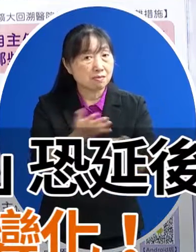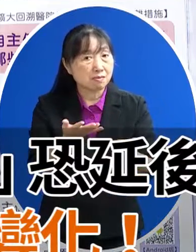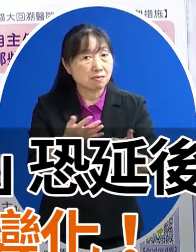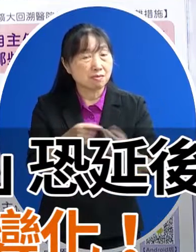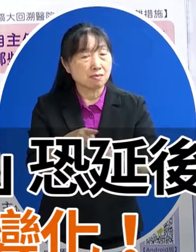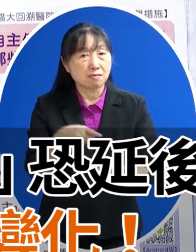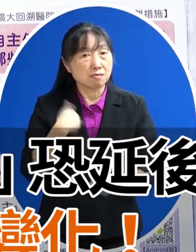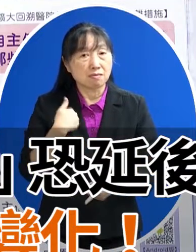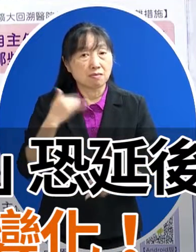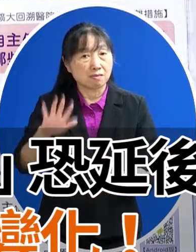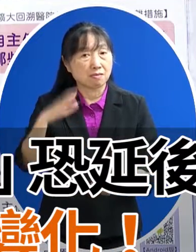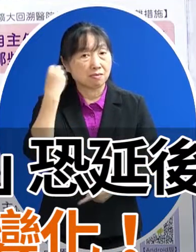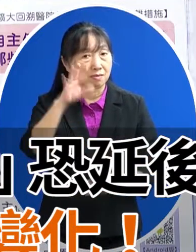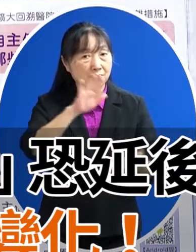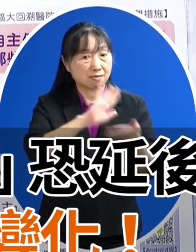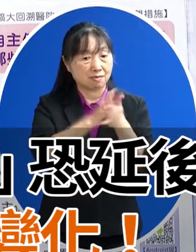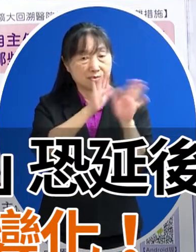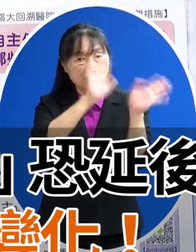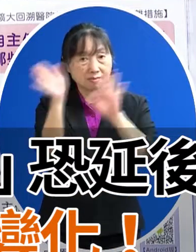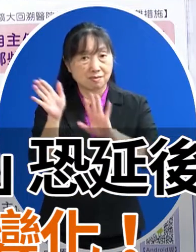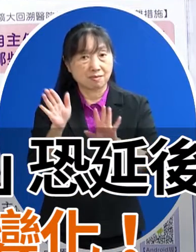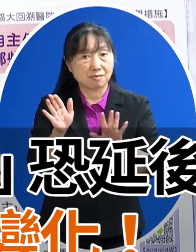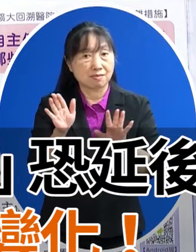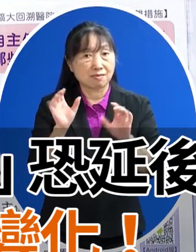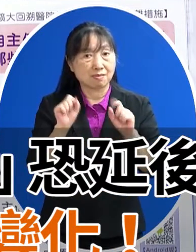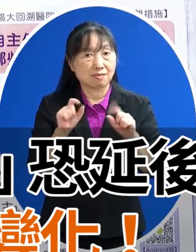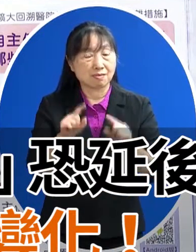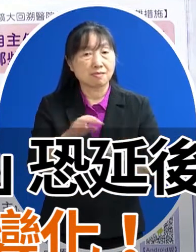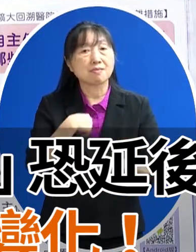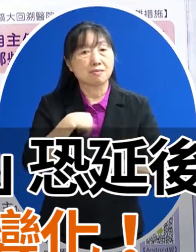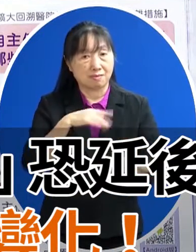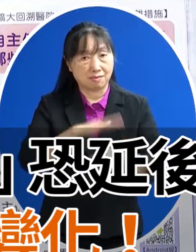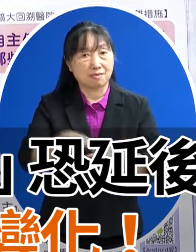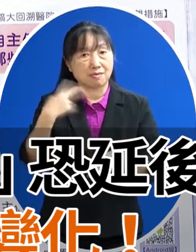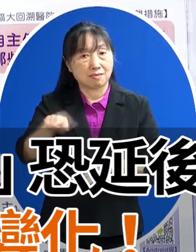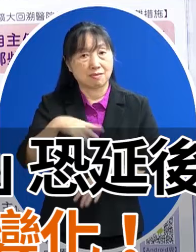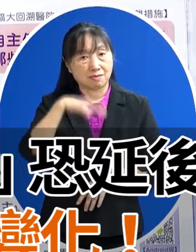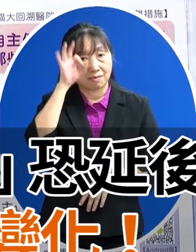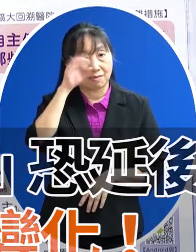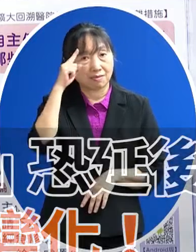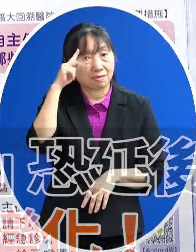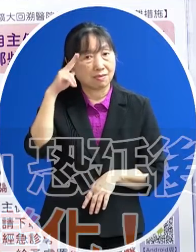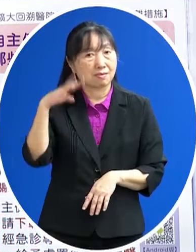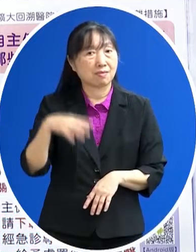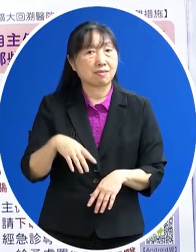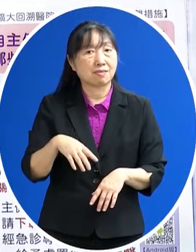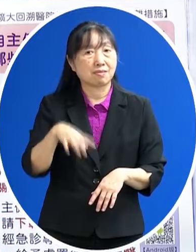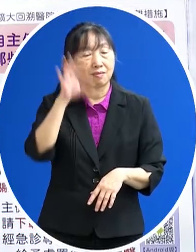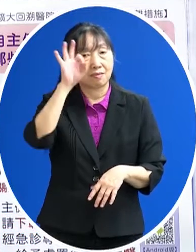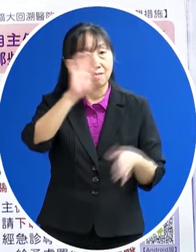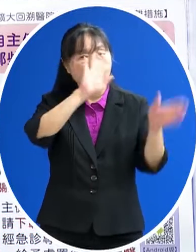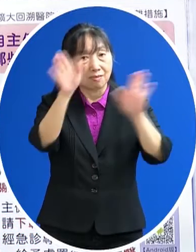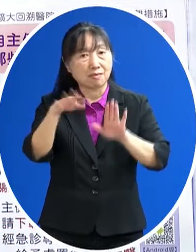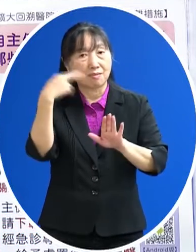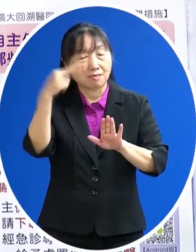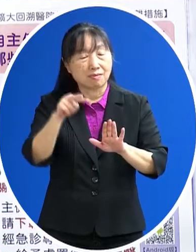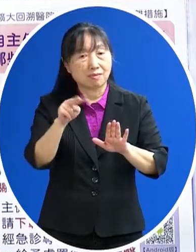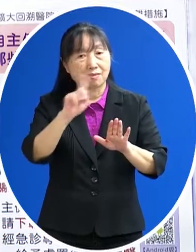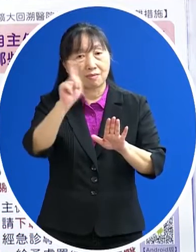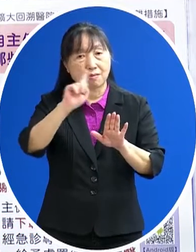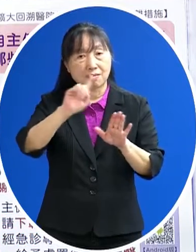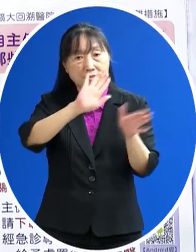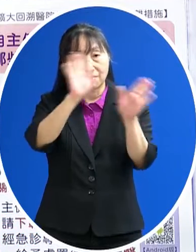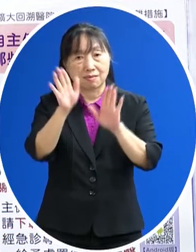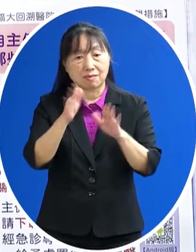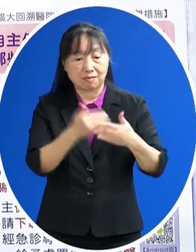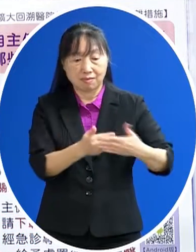现在有新的变化嘛，哈，在前一段时间是这样，新的变化我们要看这两天啊整体的一个发生跟我们居家隔